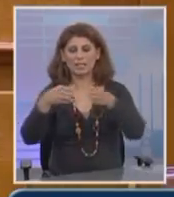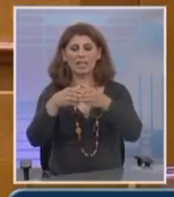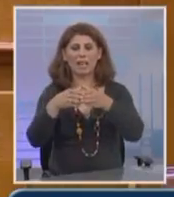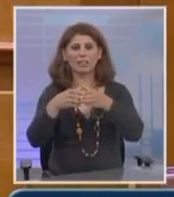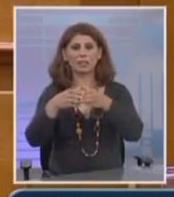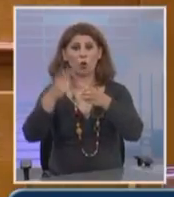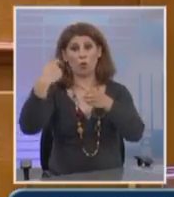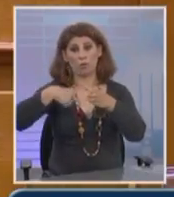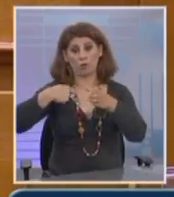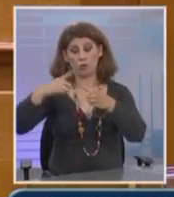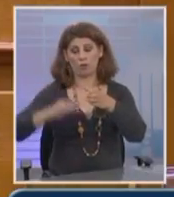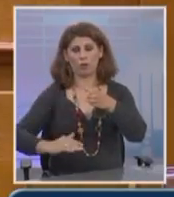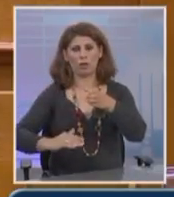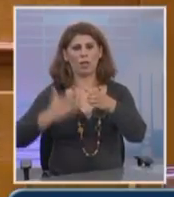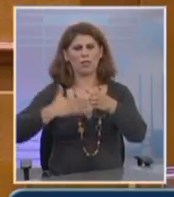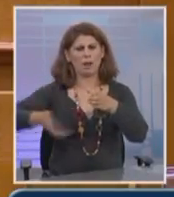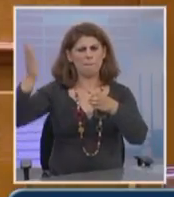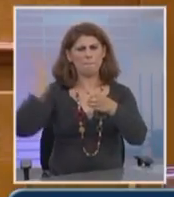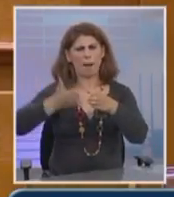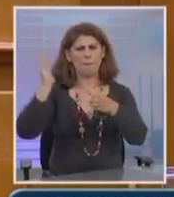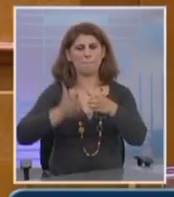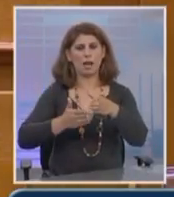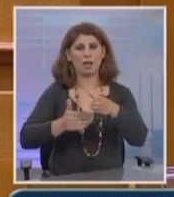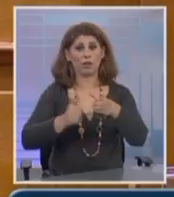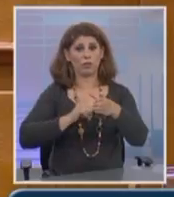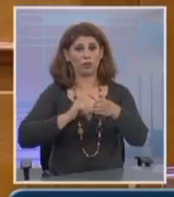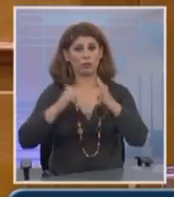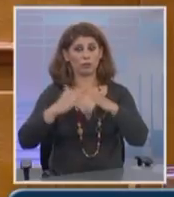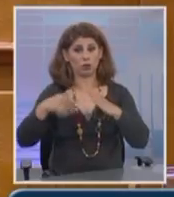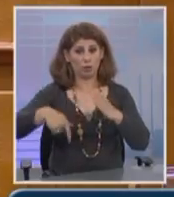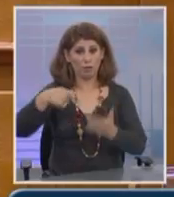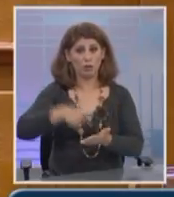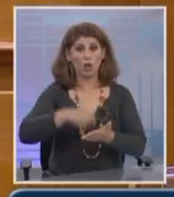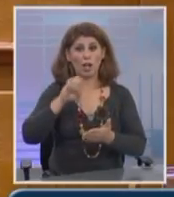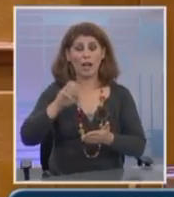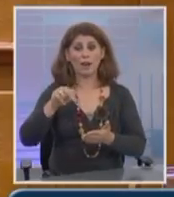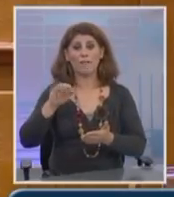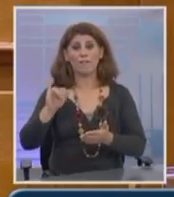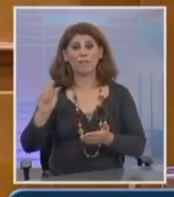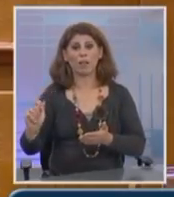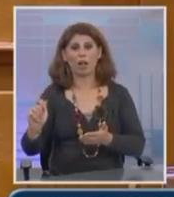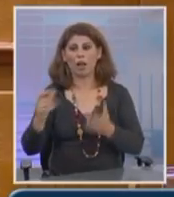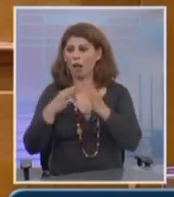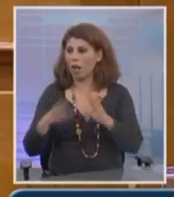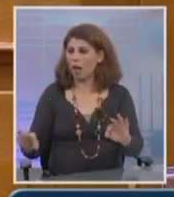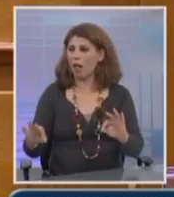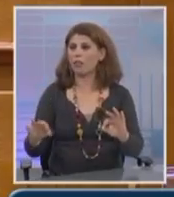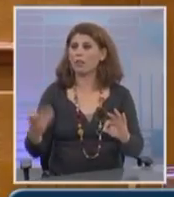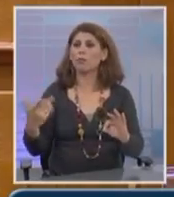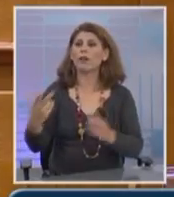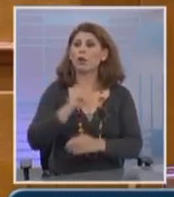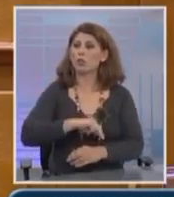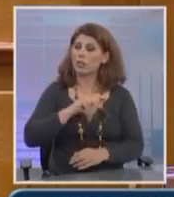την ιδιοκτησία των ακινήτων ένα εφιάλτη. Οι Έλληνες θα πληρώνουν πλέον ένφια για κενά και απρόσοδα ακίνητα,